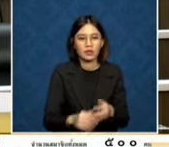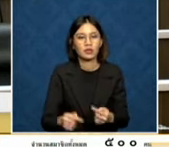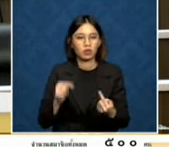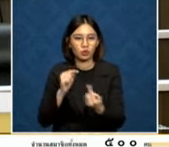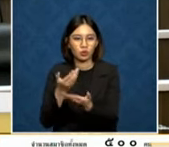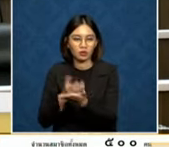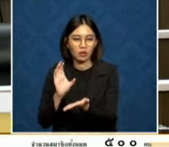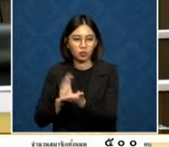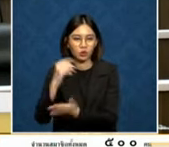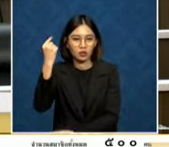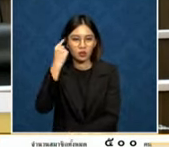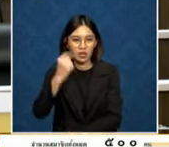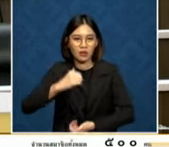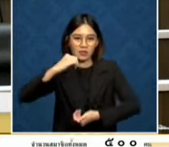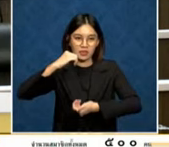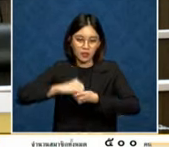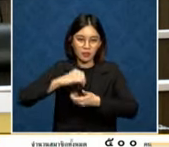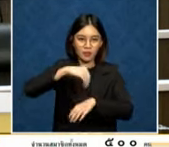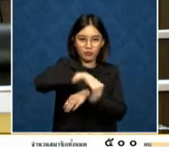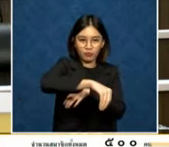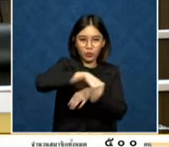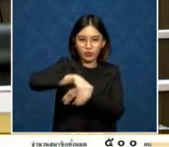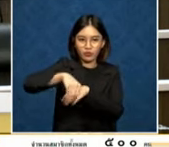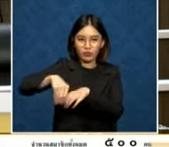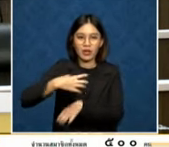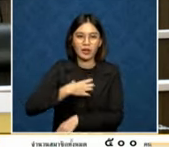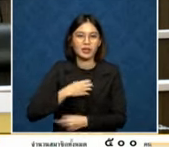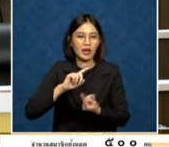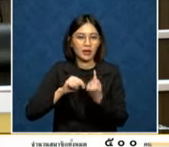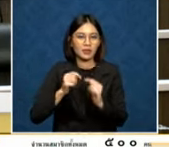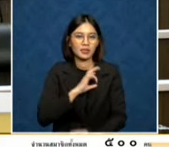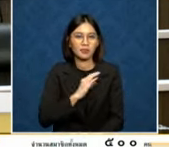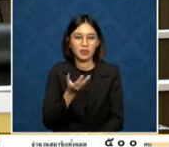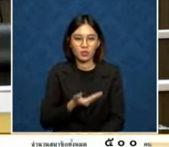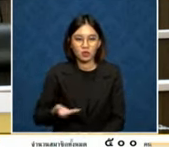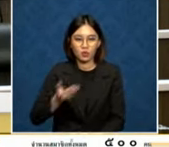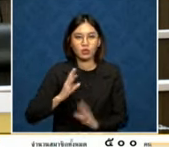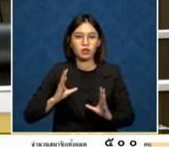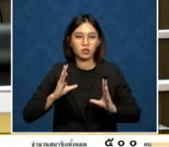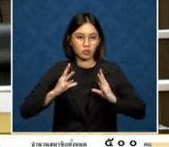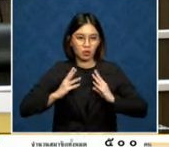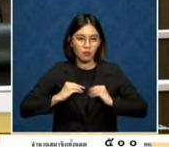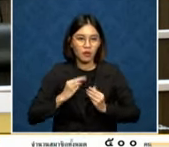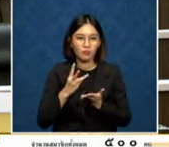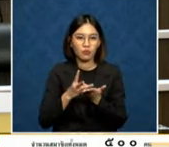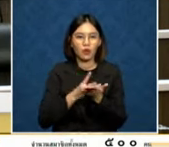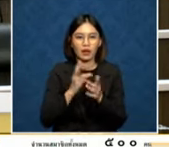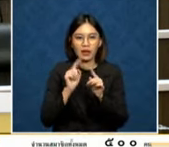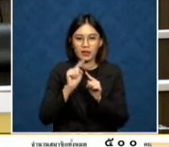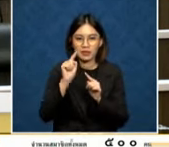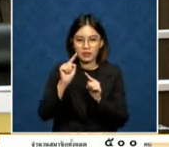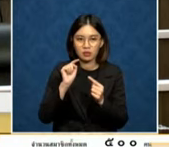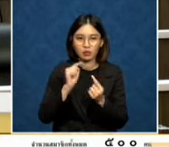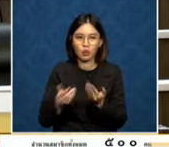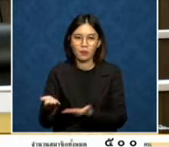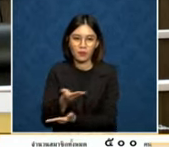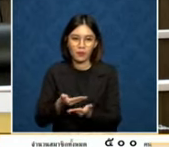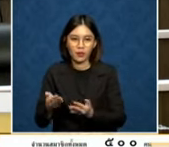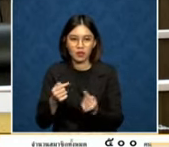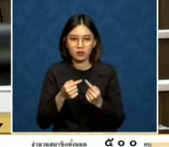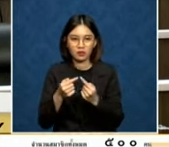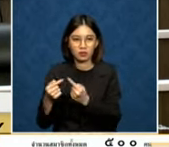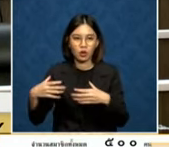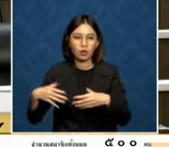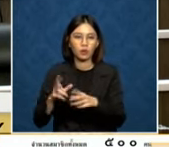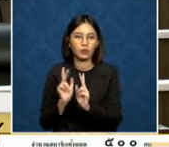ท่องเที่ยวด้วยการจับมือทุกภาคส่วนจึงอยากให้เพื่อนสมาชิกทุกท่านนะคะรับหลักการค่ะในวาระที่ 1นี้เพื่อไปพิจารณากันต่อใน